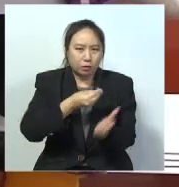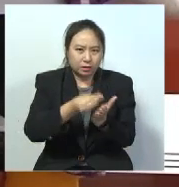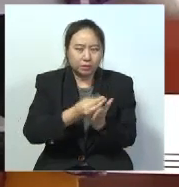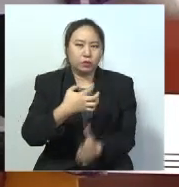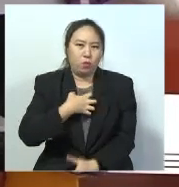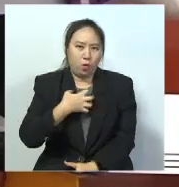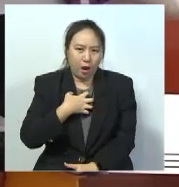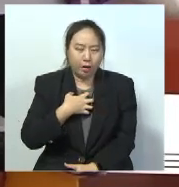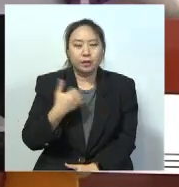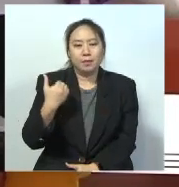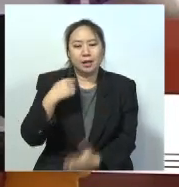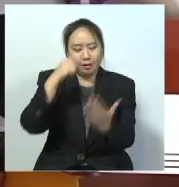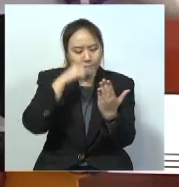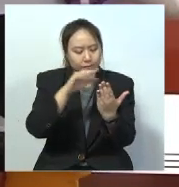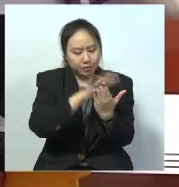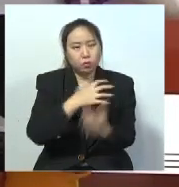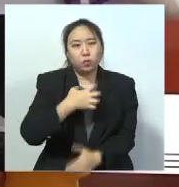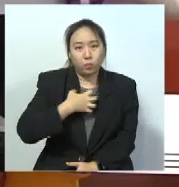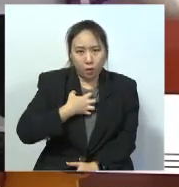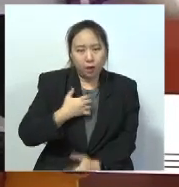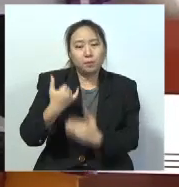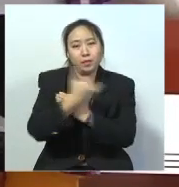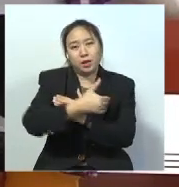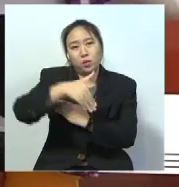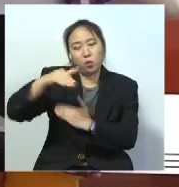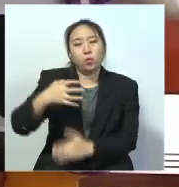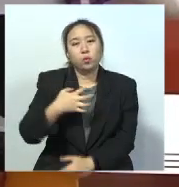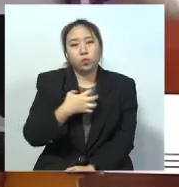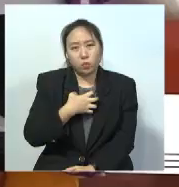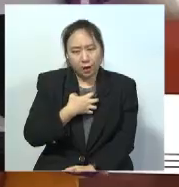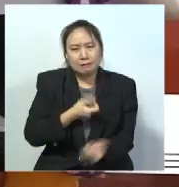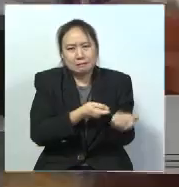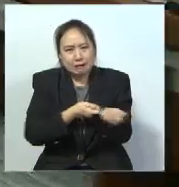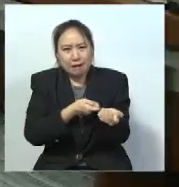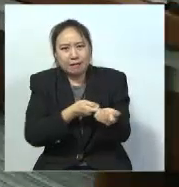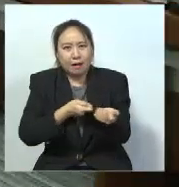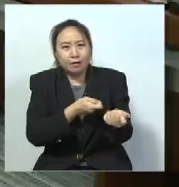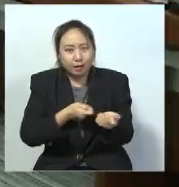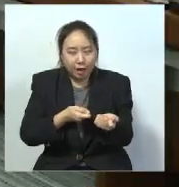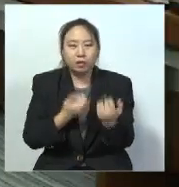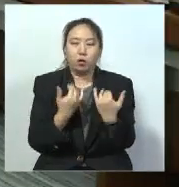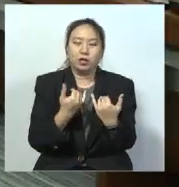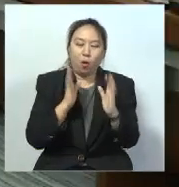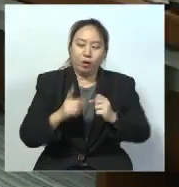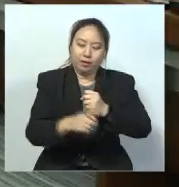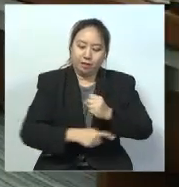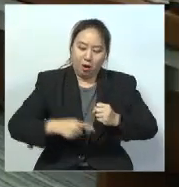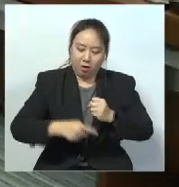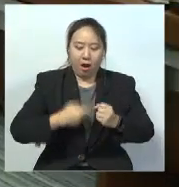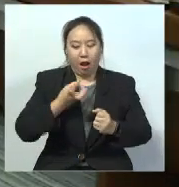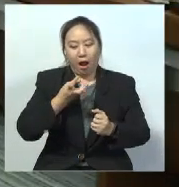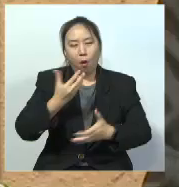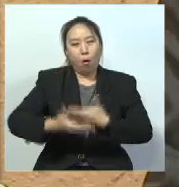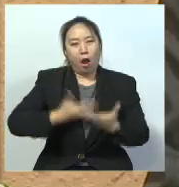ลาดในประเทศเองแล้วก็ต่างประเทศเนี่ยตอนนี้เราบอกว่าโอ้แย่งกันเลย ใช่ ถือว่าเป็นปีทองของชาวนาเลยนะ ถูกต้อง โดย